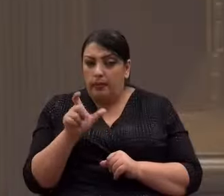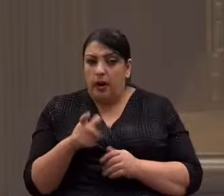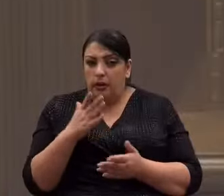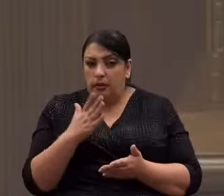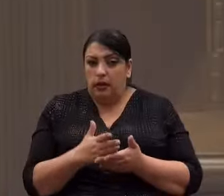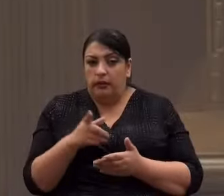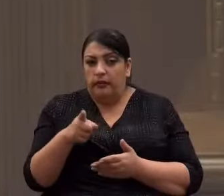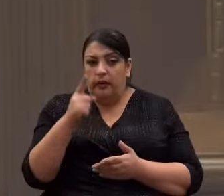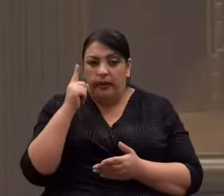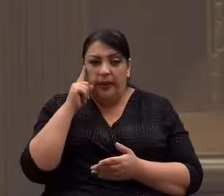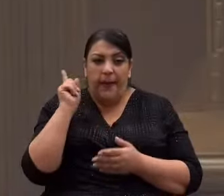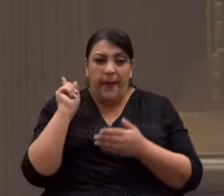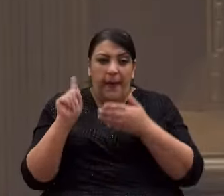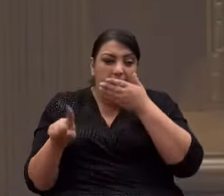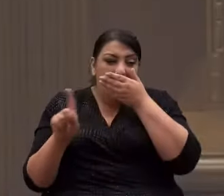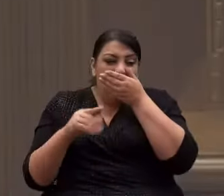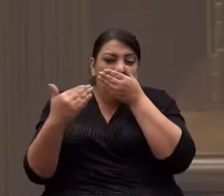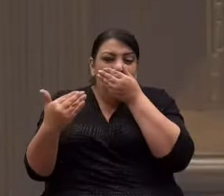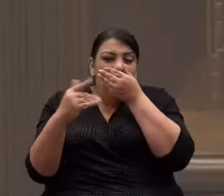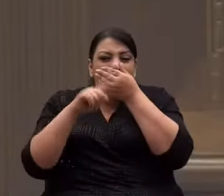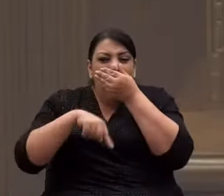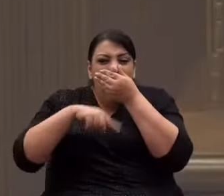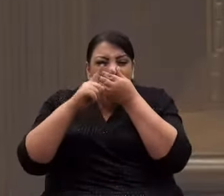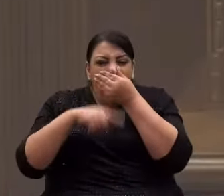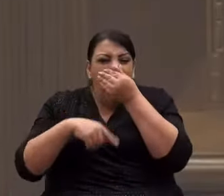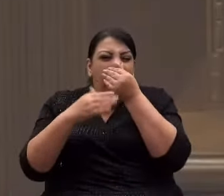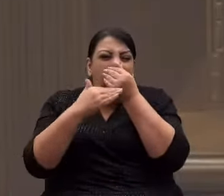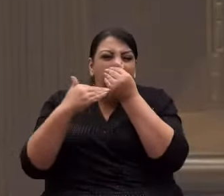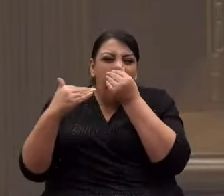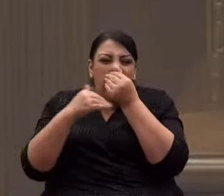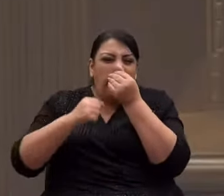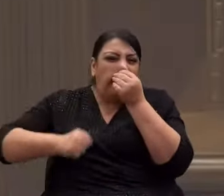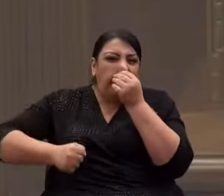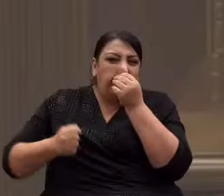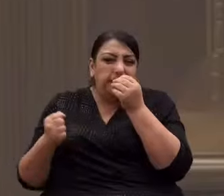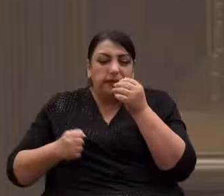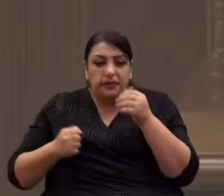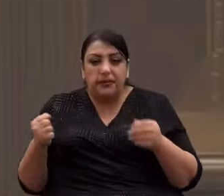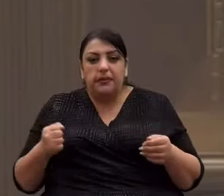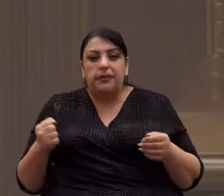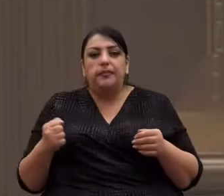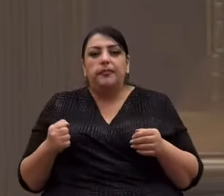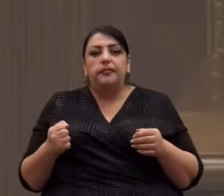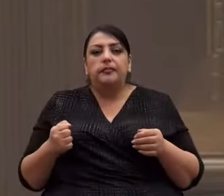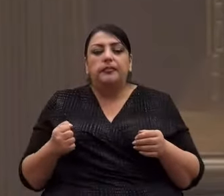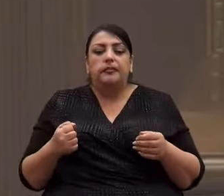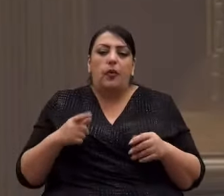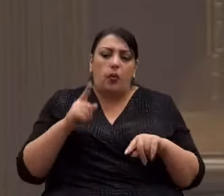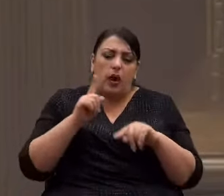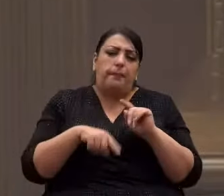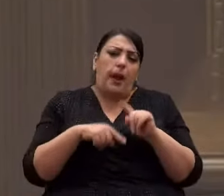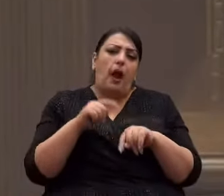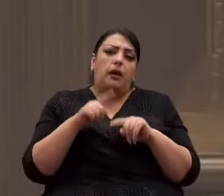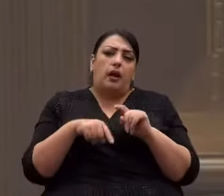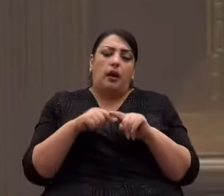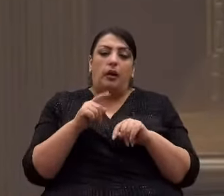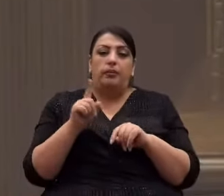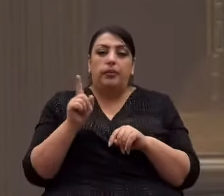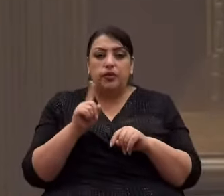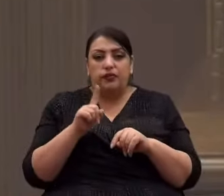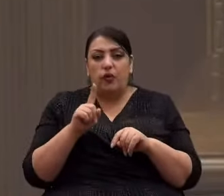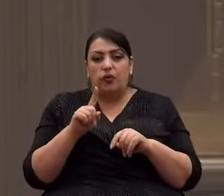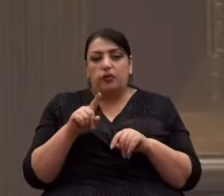որ գիտի որ իր բարեկամը հարևանը ընկերը հա հարազատը շուր